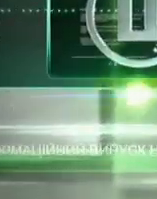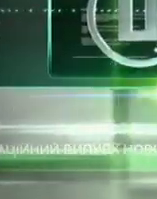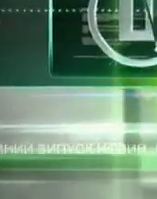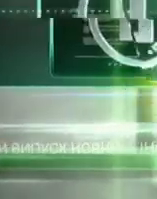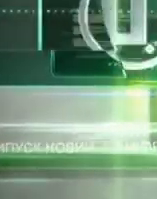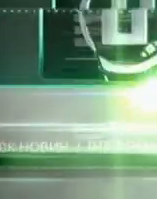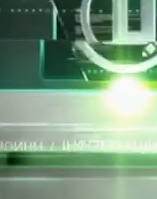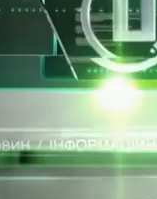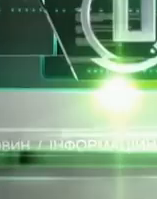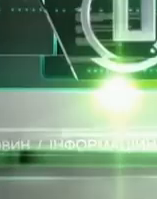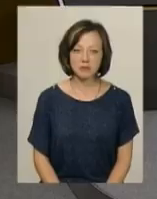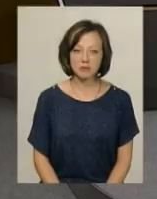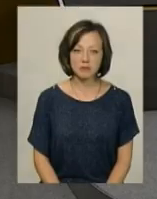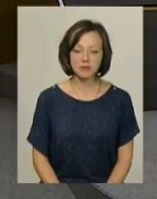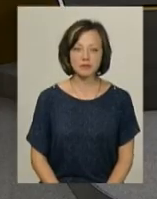Музика